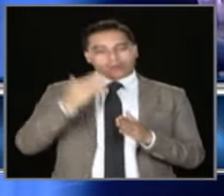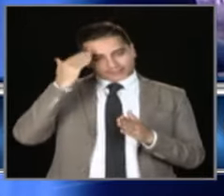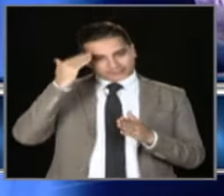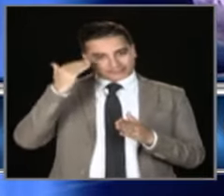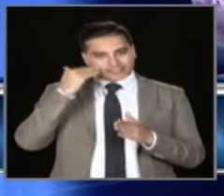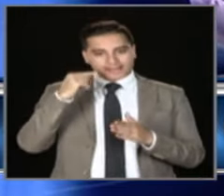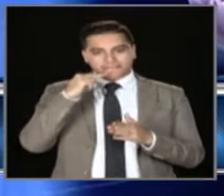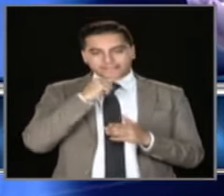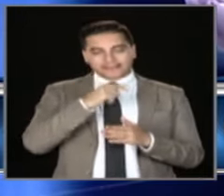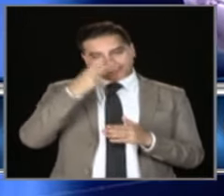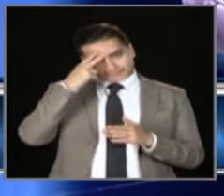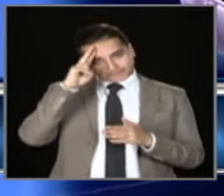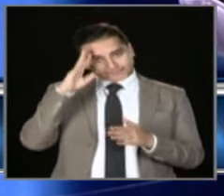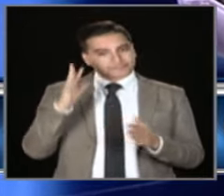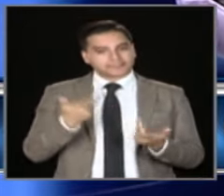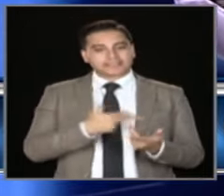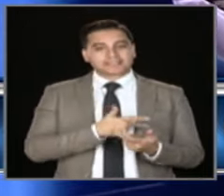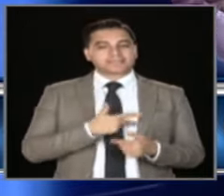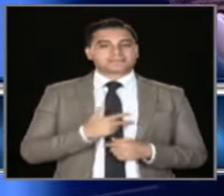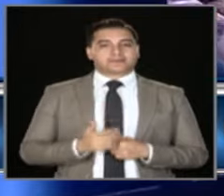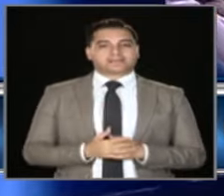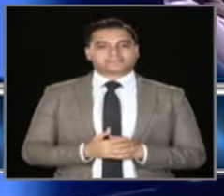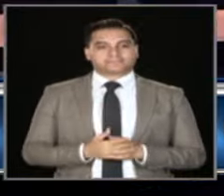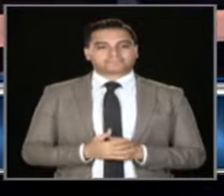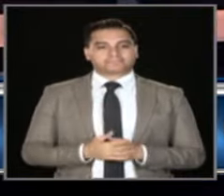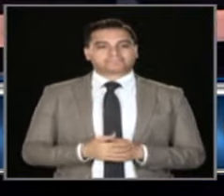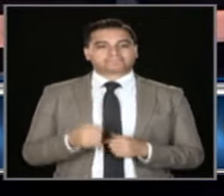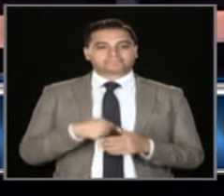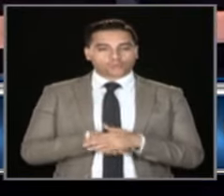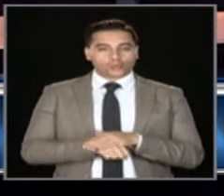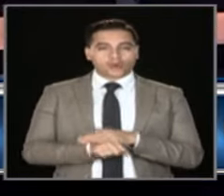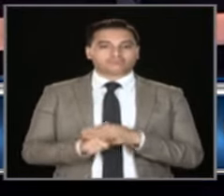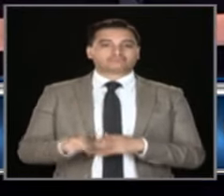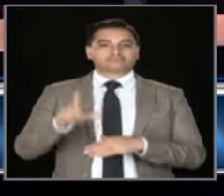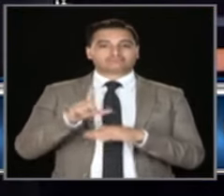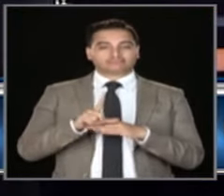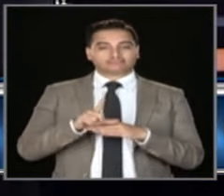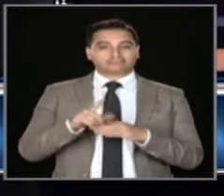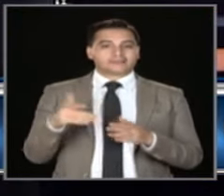مدير لدار الأوبرا المصرية اتولت المنصب